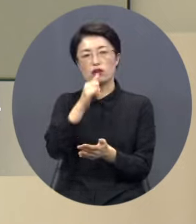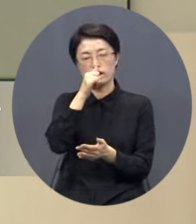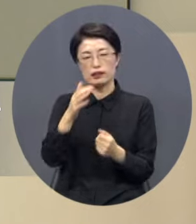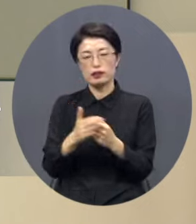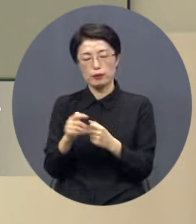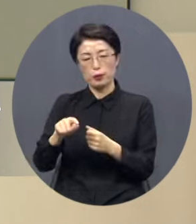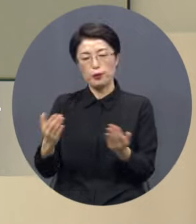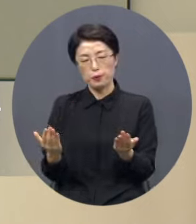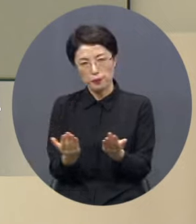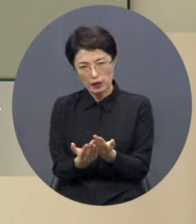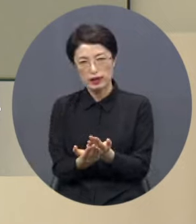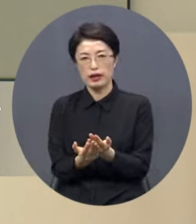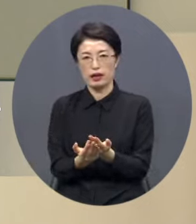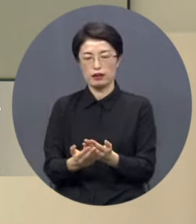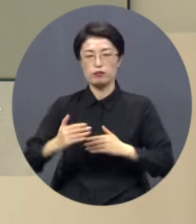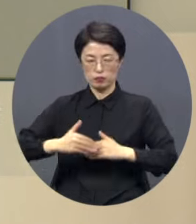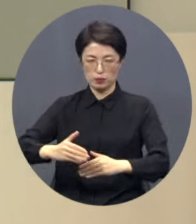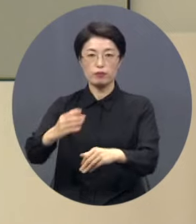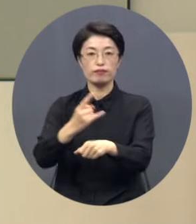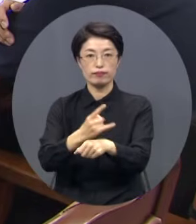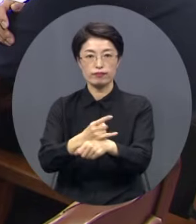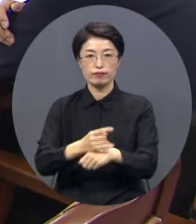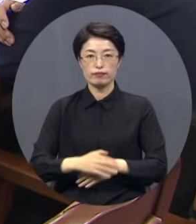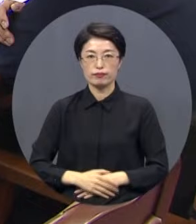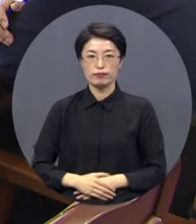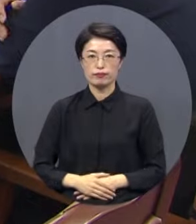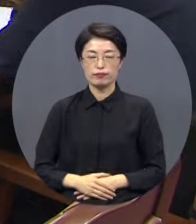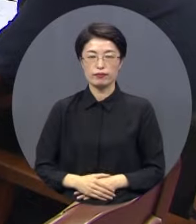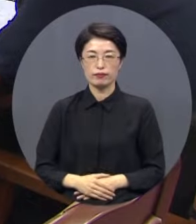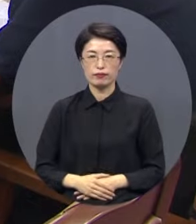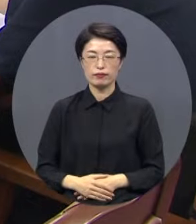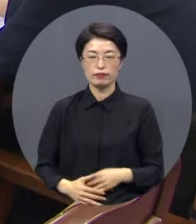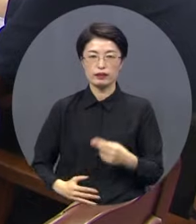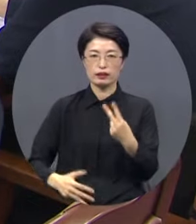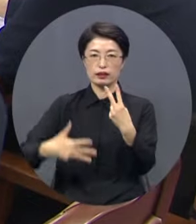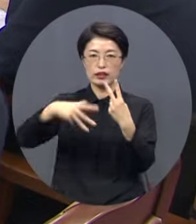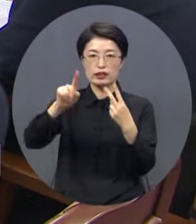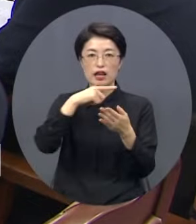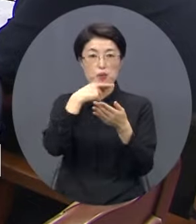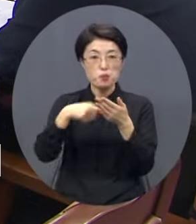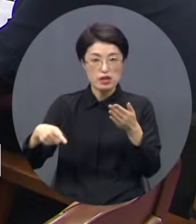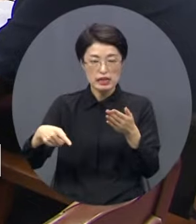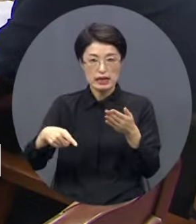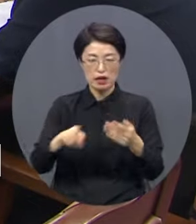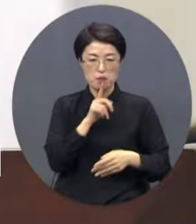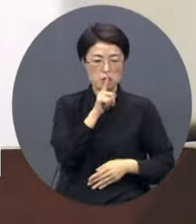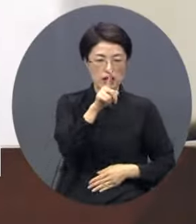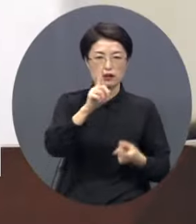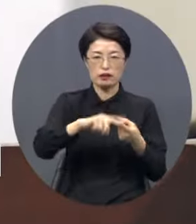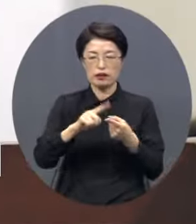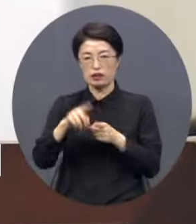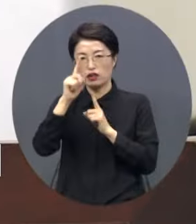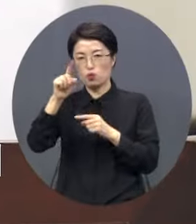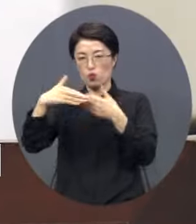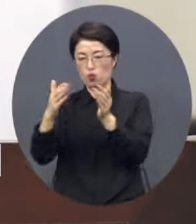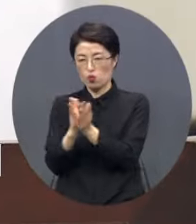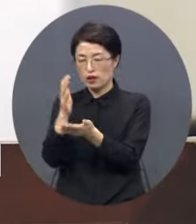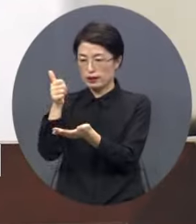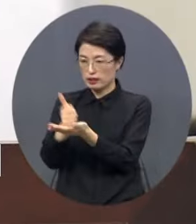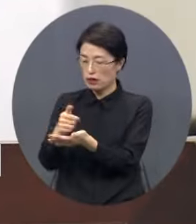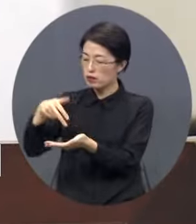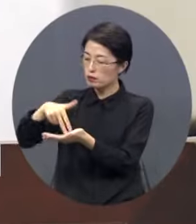합당하게 처리해 나가도록 그렇게 하겠습니다. 2차 피해 주장에 대해 이병철 회장에게 여러 차례 입장을